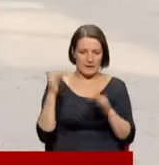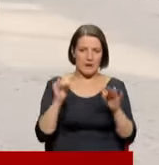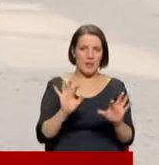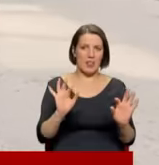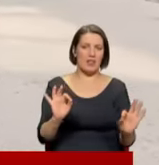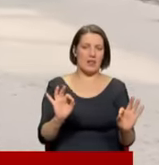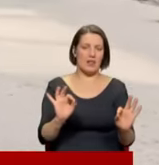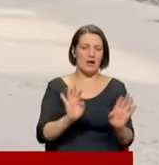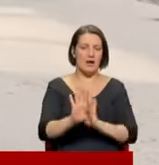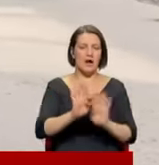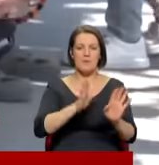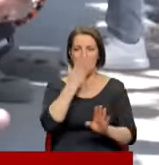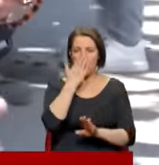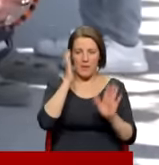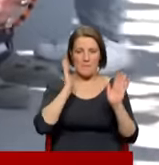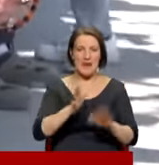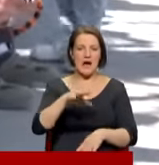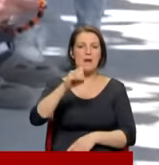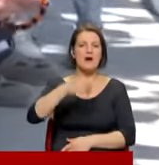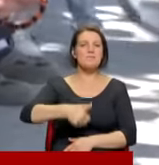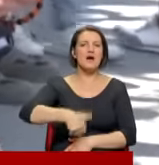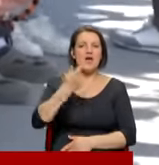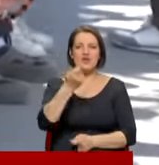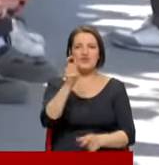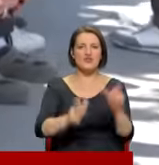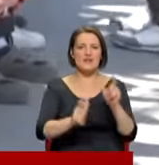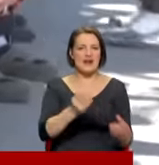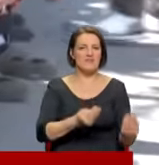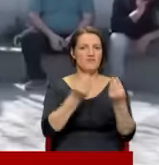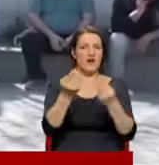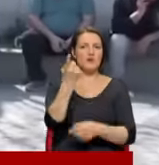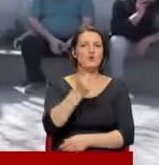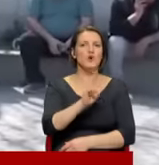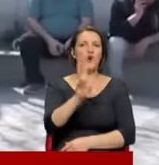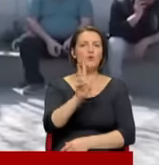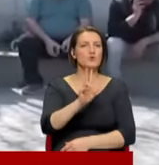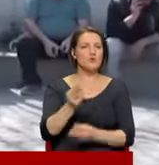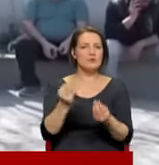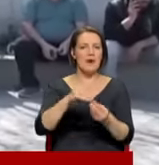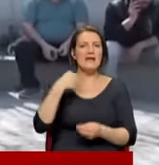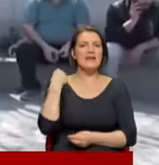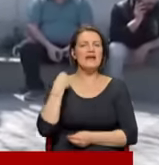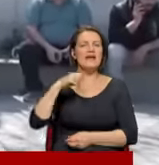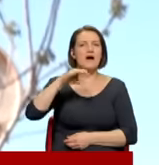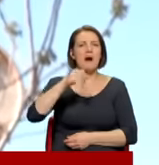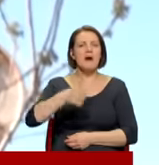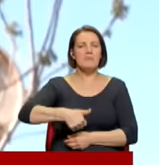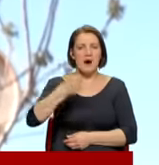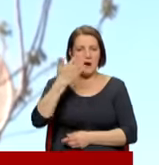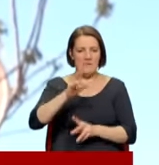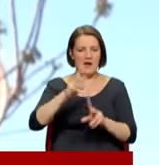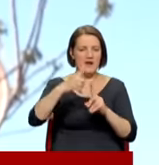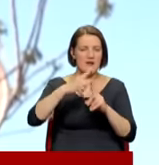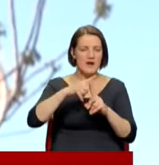aynı manzara yani kapıları önü de böyle. AK Partili Başkan'ın işçilere verdiği %30 zam AK Partili yeni başkan Veysel Tiryaki